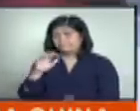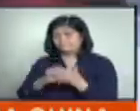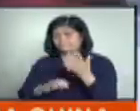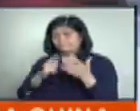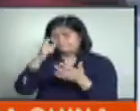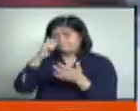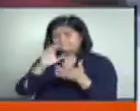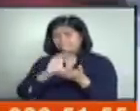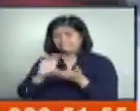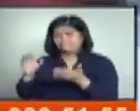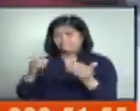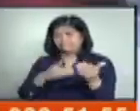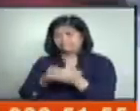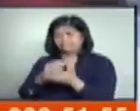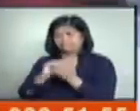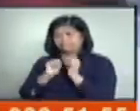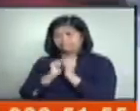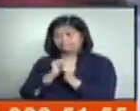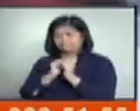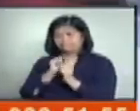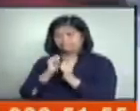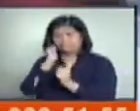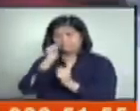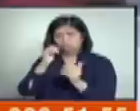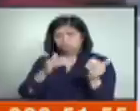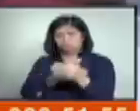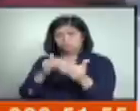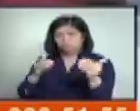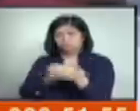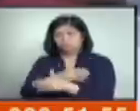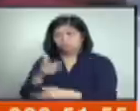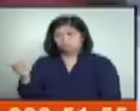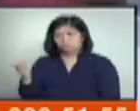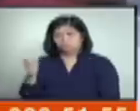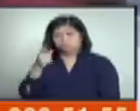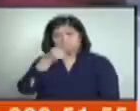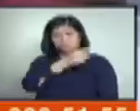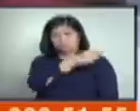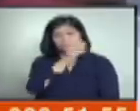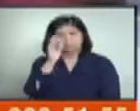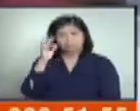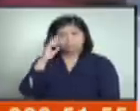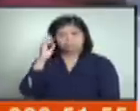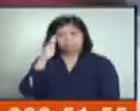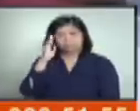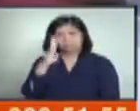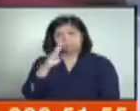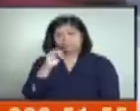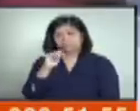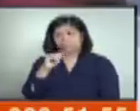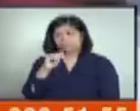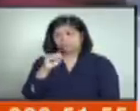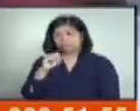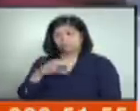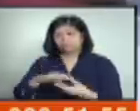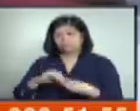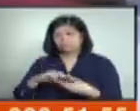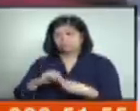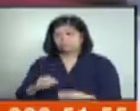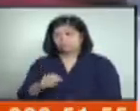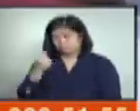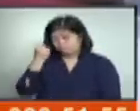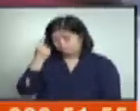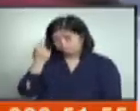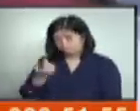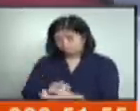dahil sa advance. So, ibig sabihin, palaging advance yung si Mr. Bagayas base sa kanyang kwento. Ngayon